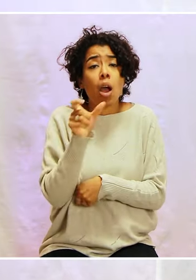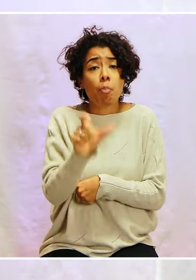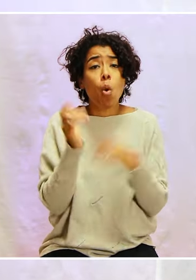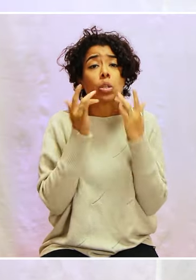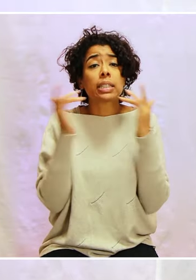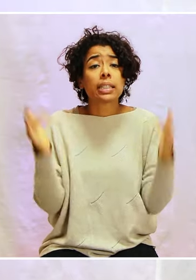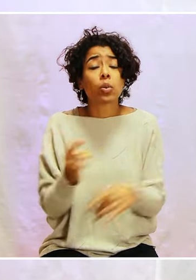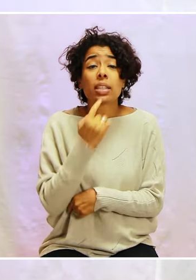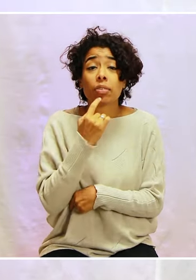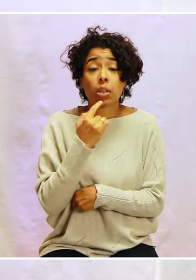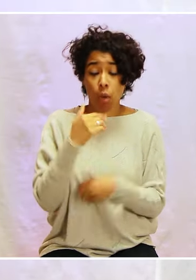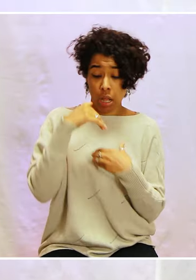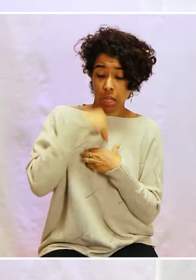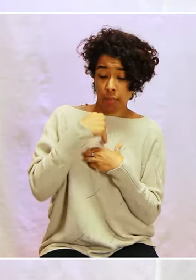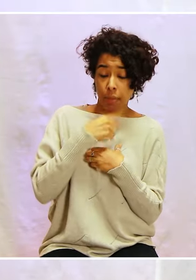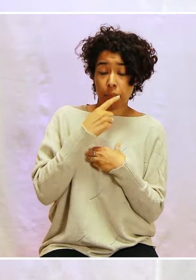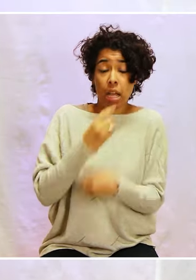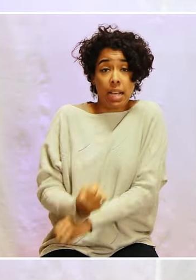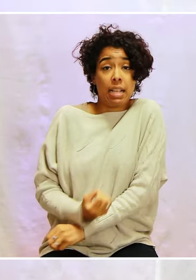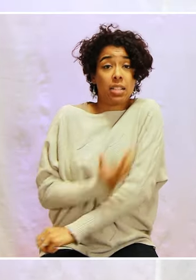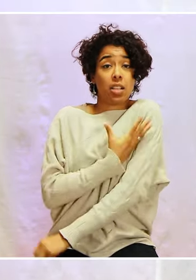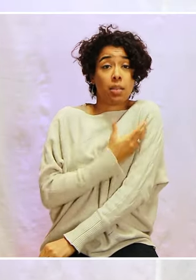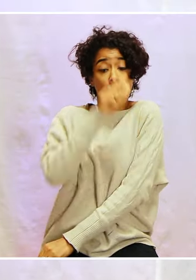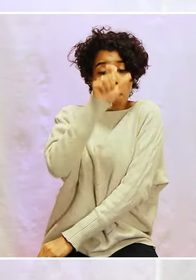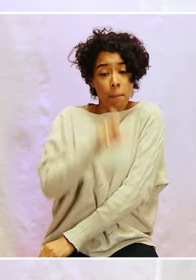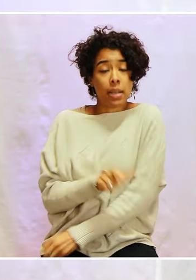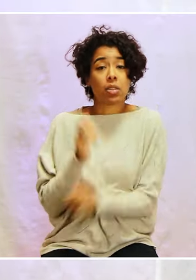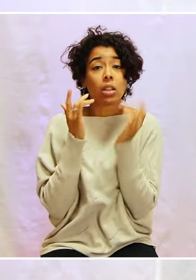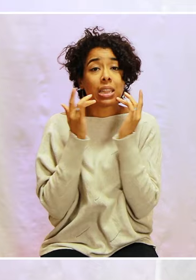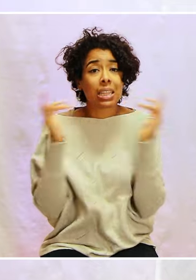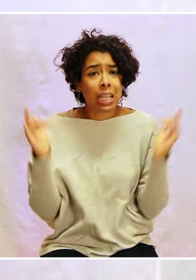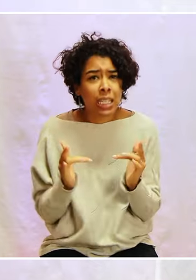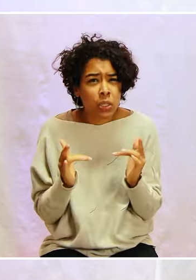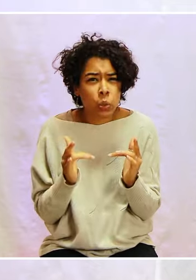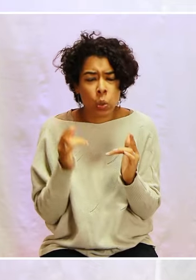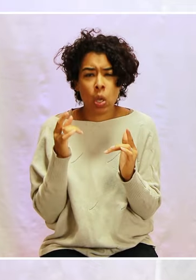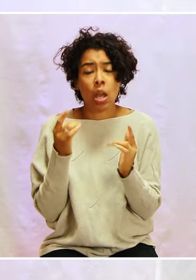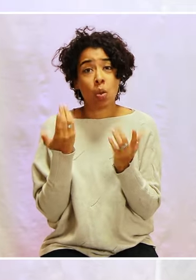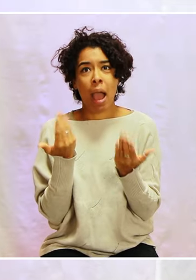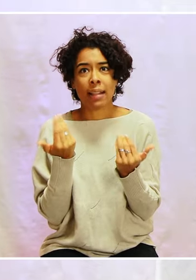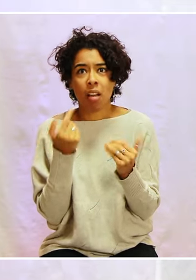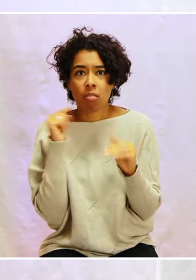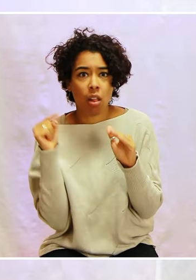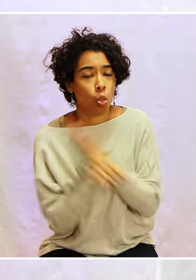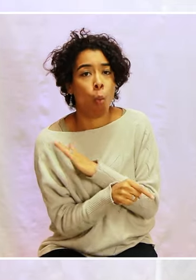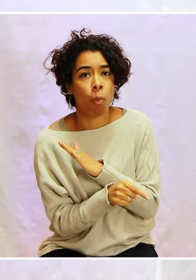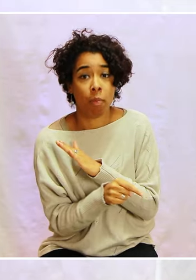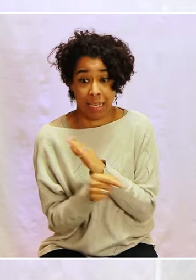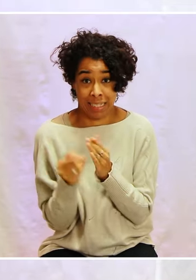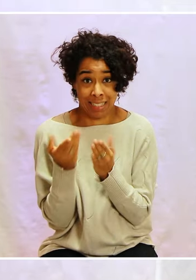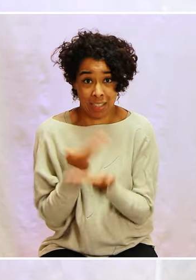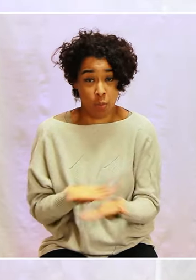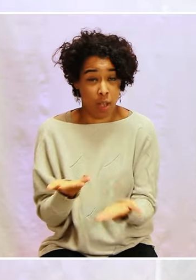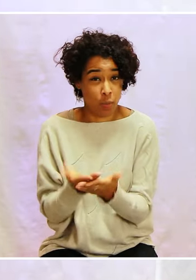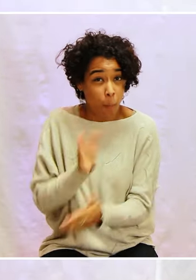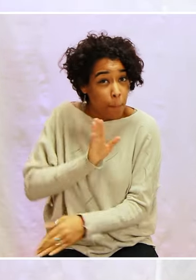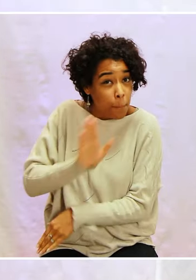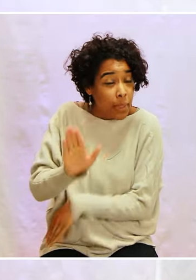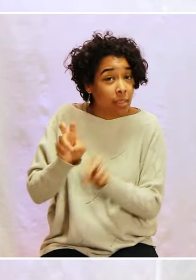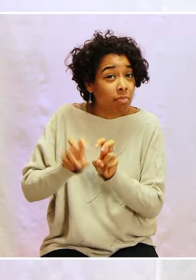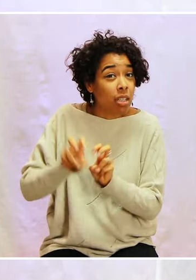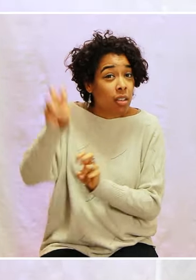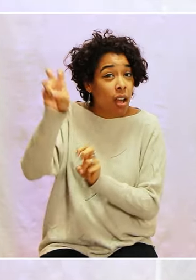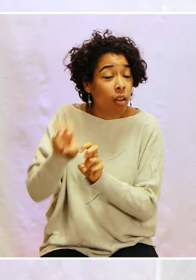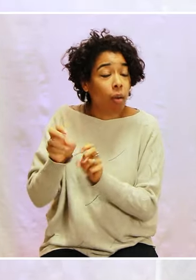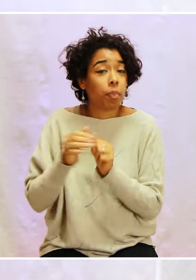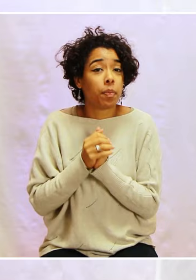c'est état ou sentiment d'une personne déçue trompée dans son attente c'est ce qui se passe pour Jacob on peut